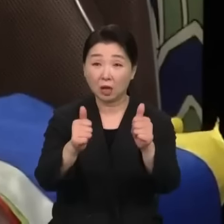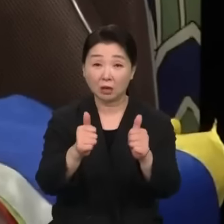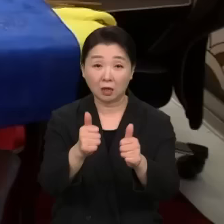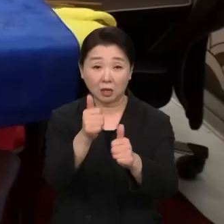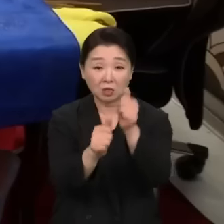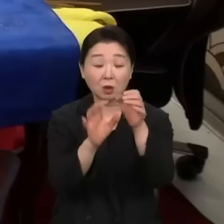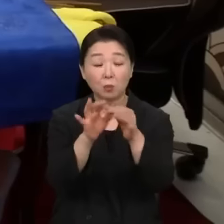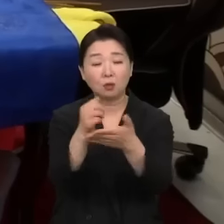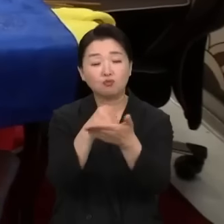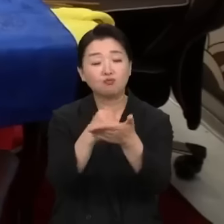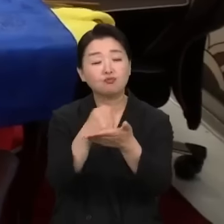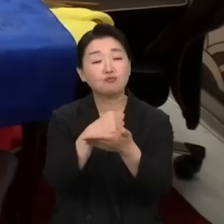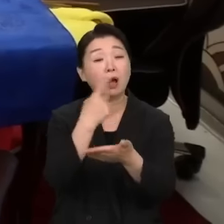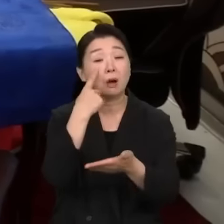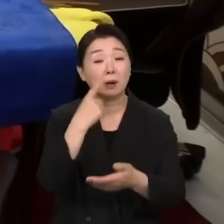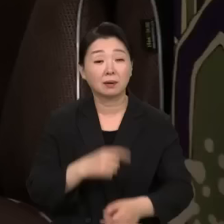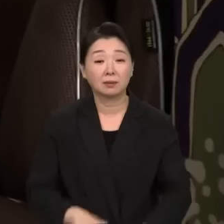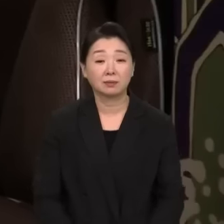운을 점쳐봅니다.